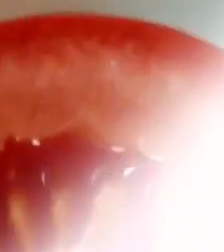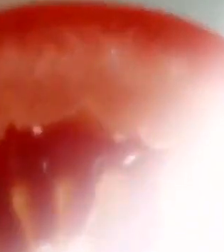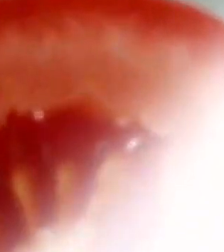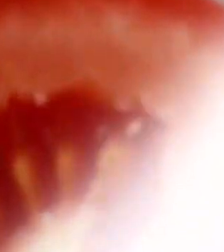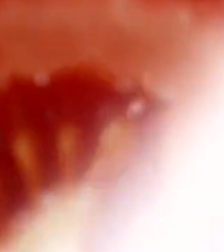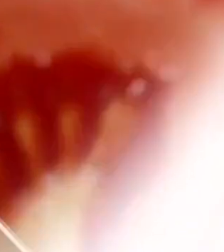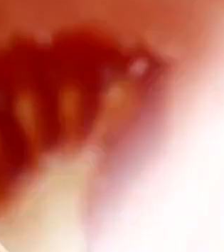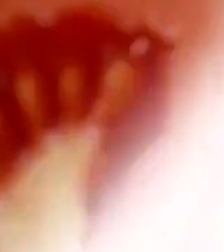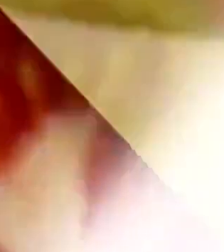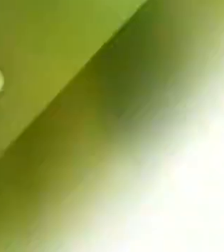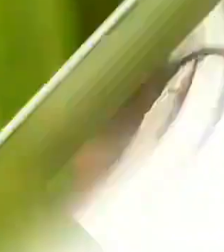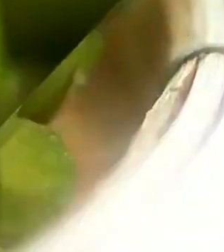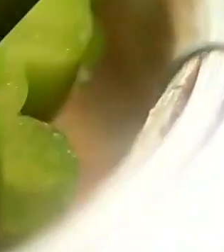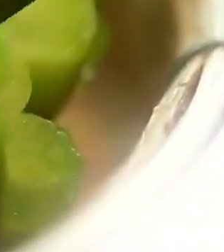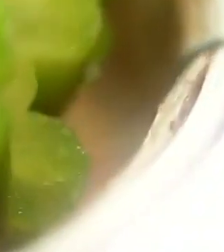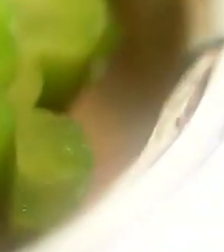ผม